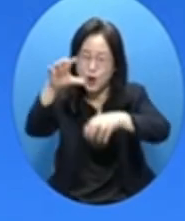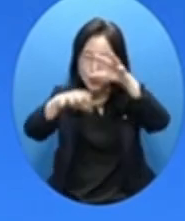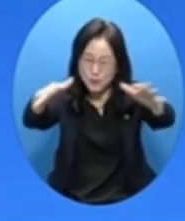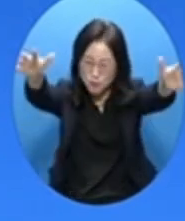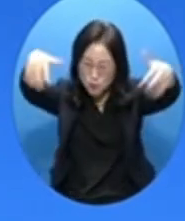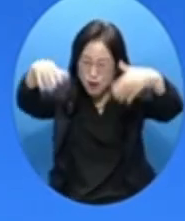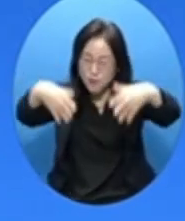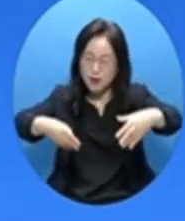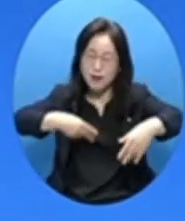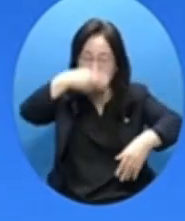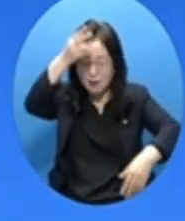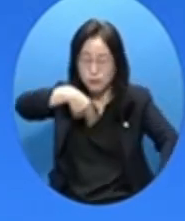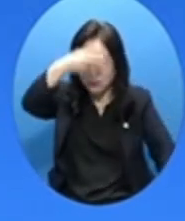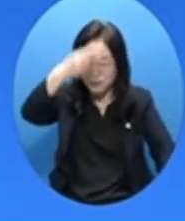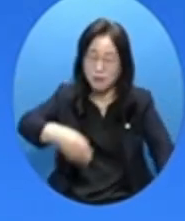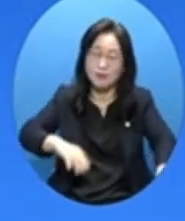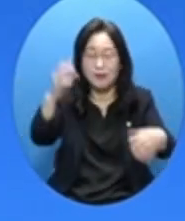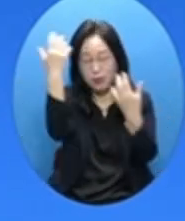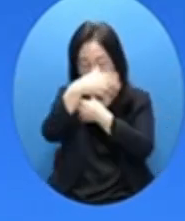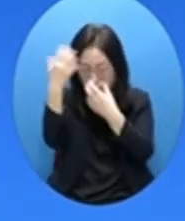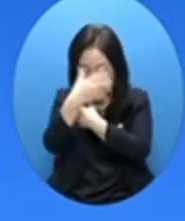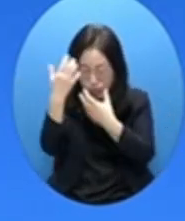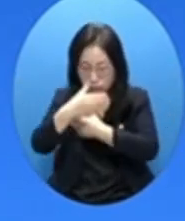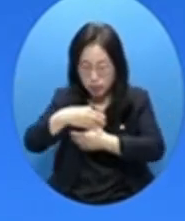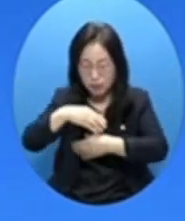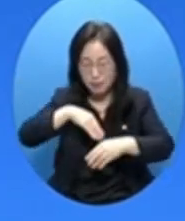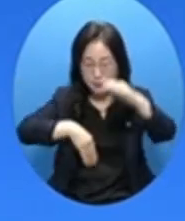먹고 또 먹고 또 먹습니다